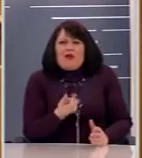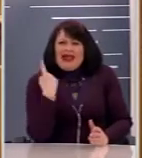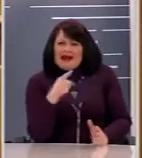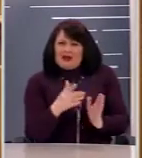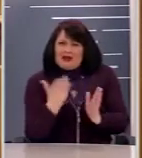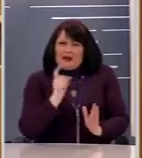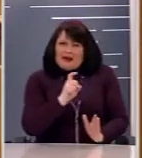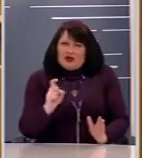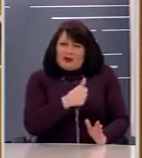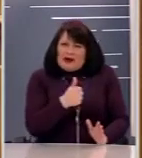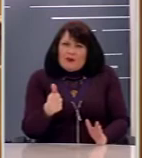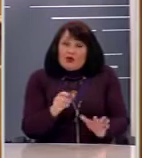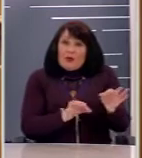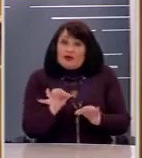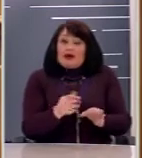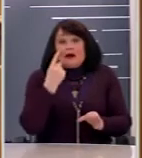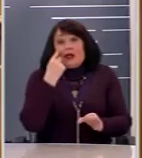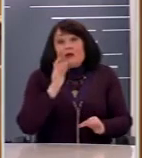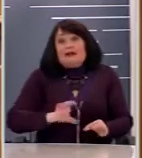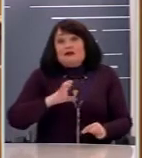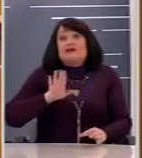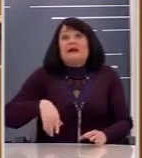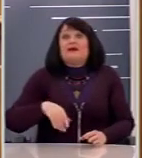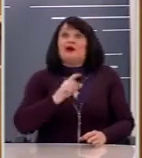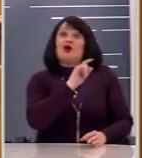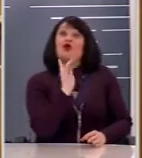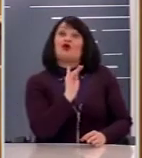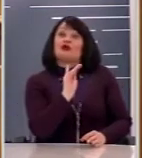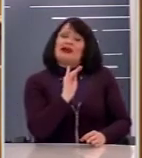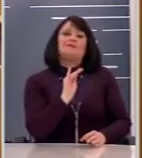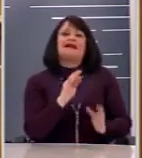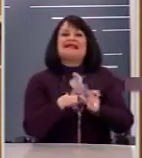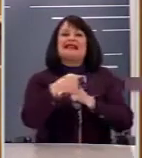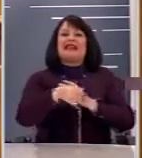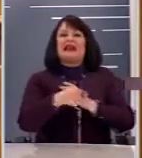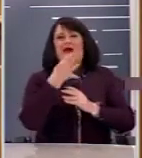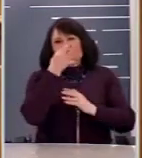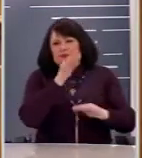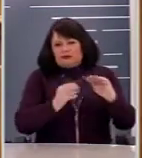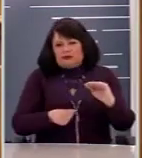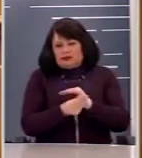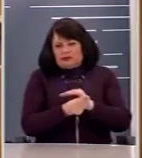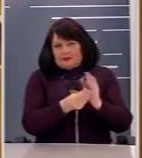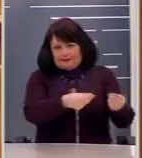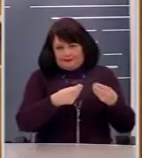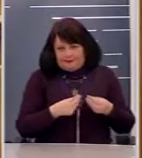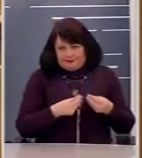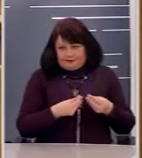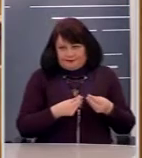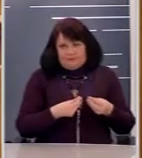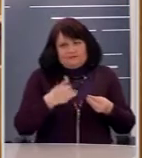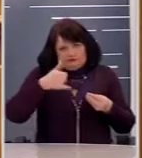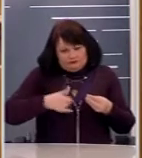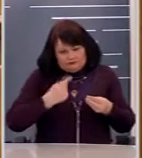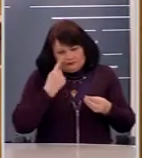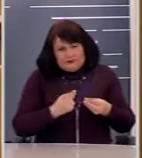115 εκατομμύρια. Θα το ερευνήσουμε και αυτό. Και ένα τελευταίο. Ρωτάει ο Λευθεριάνος, ο εισαγγελέας διαφθοράς που έστειλε τη δικογραφία, την οποία μελετήσαμε εμβριθώς.